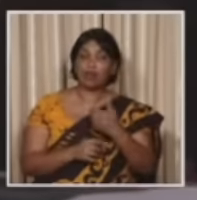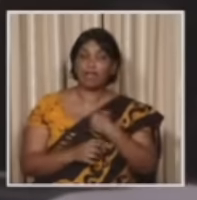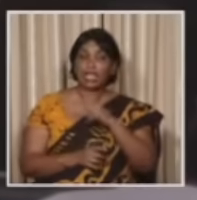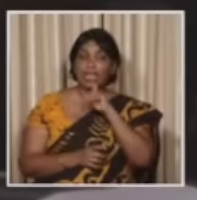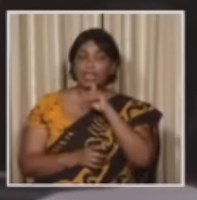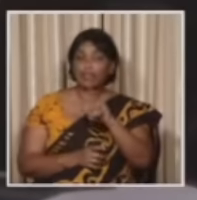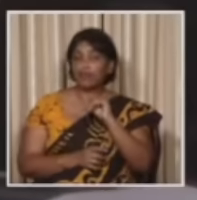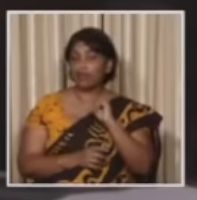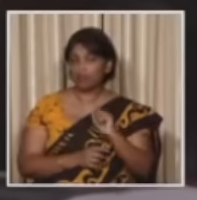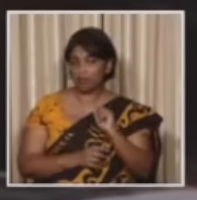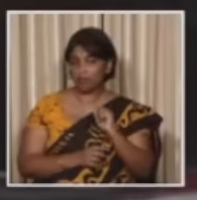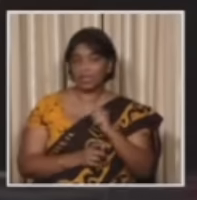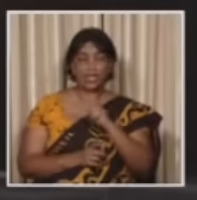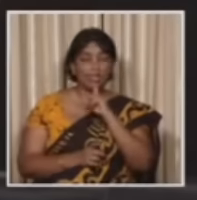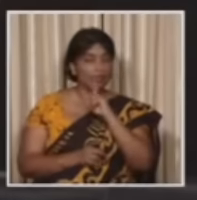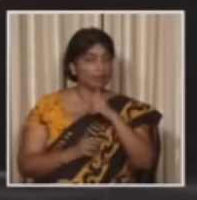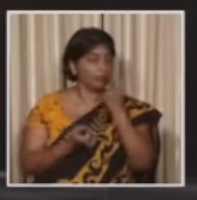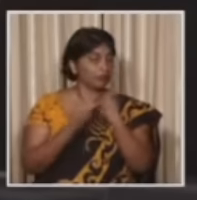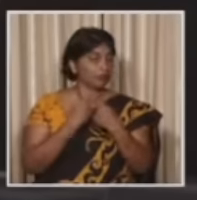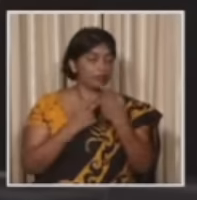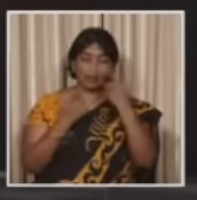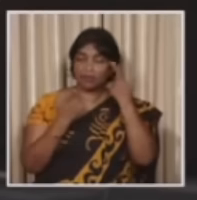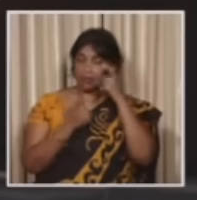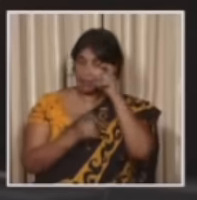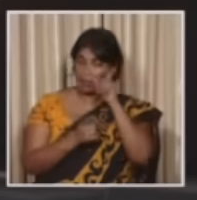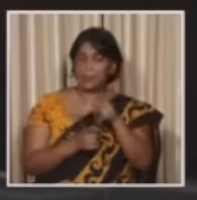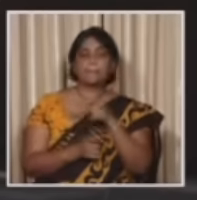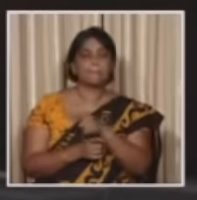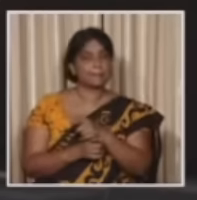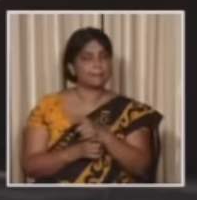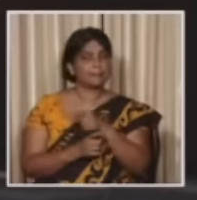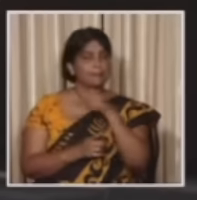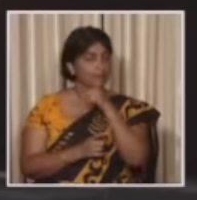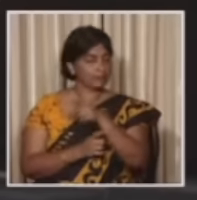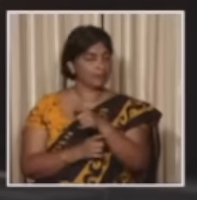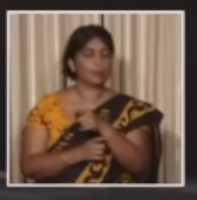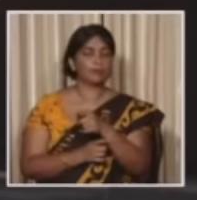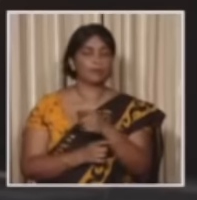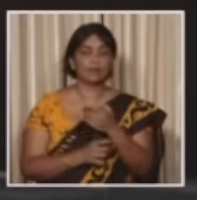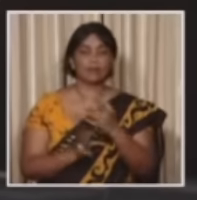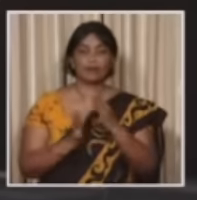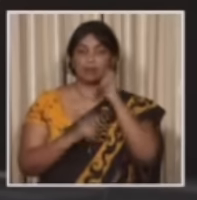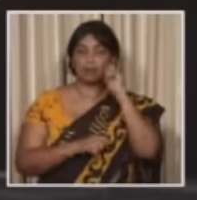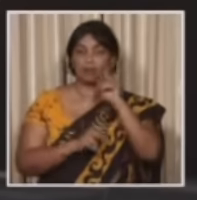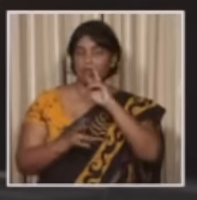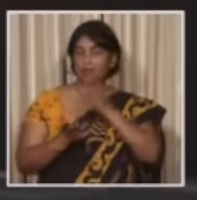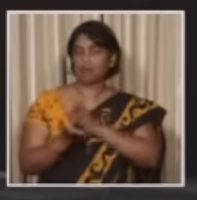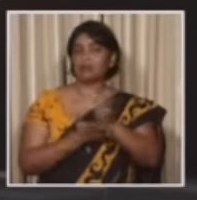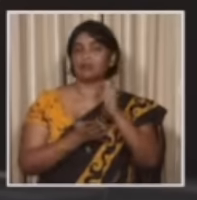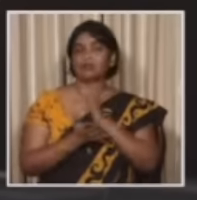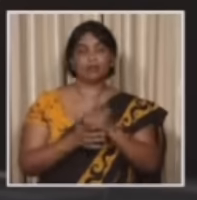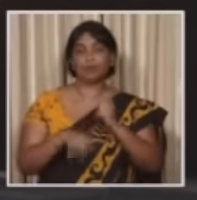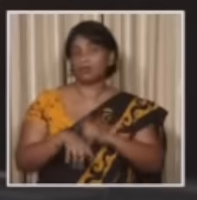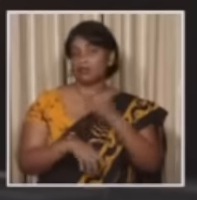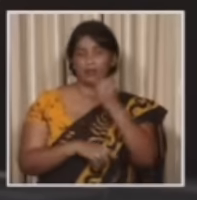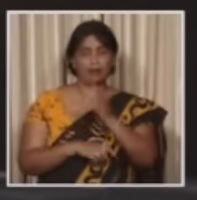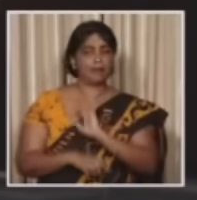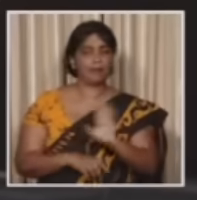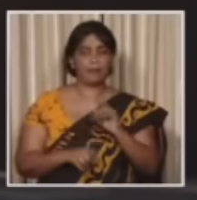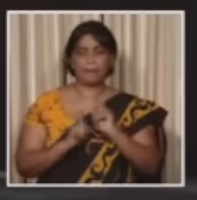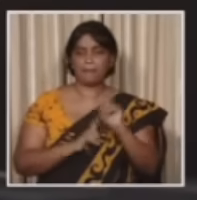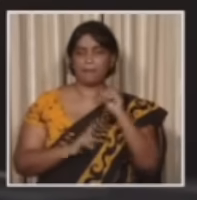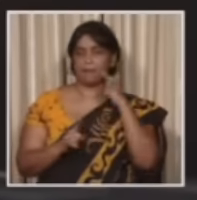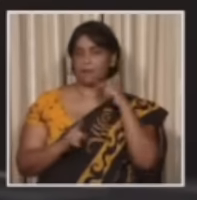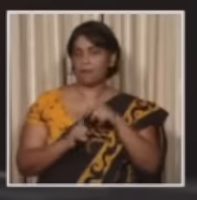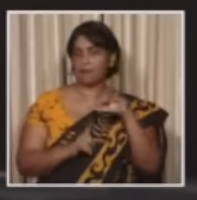කිව්වේ මොකද්ද කියලා පරීක්ෂා කරලා කරන්න. එමුකෝ මෙතුමාට මහජනයව නොමග යමන් ඉඩ දෙන්න එපා පාර්ලිමේන්තුව